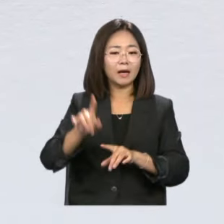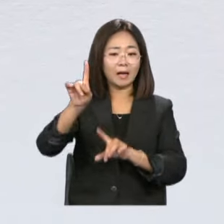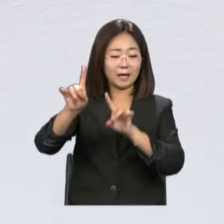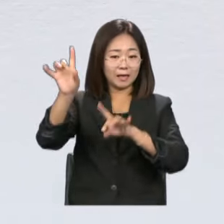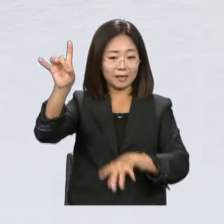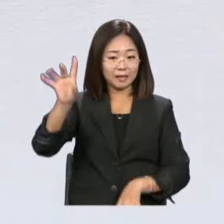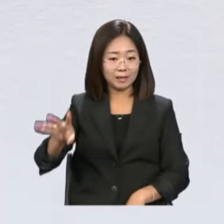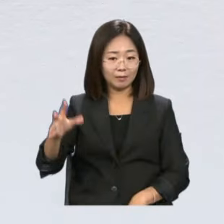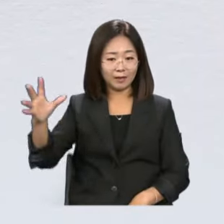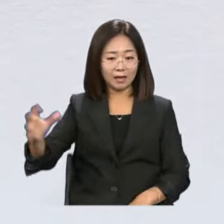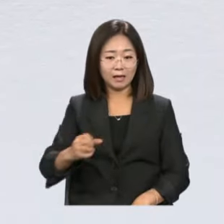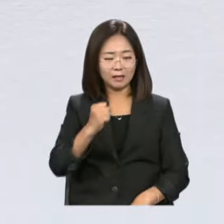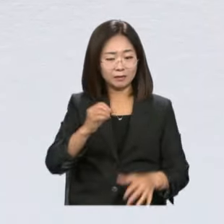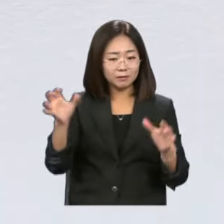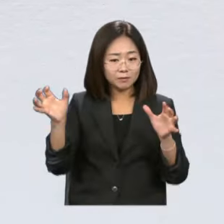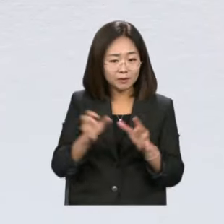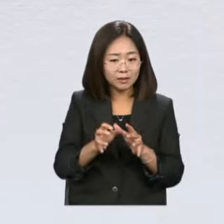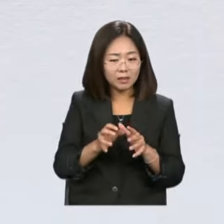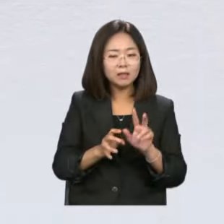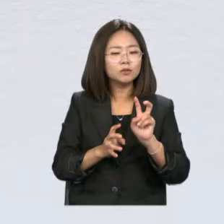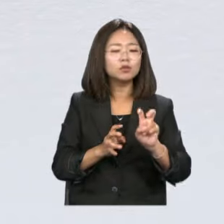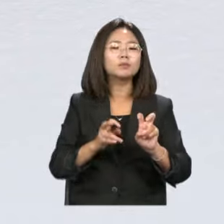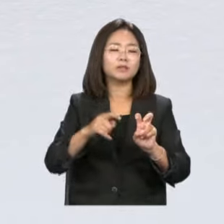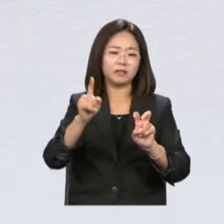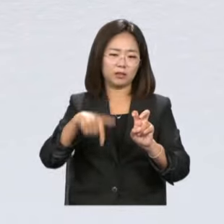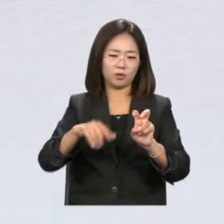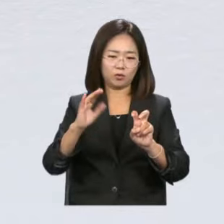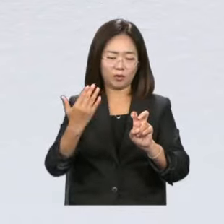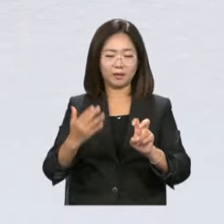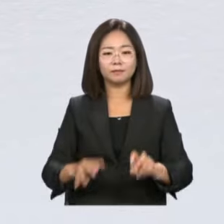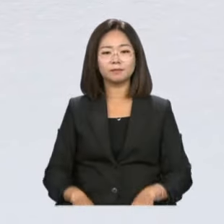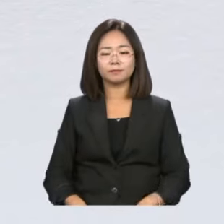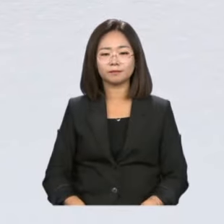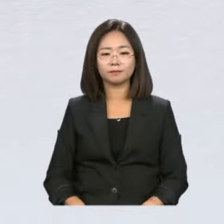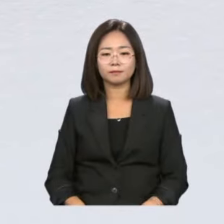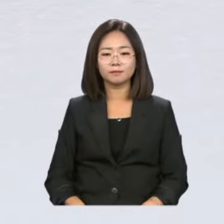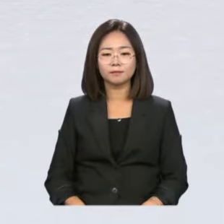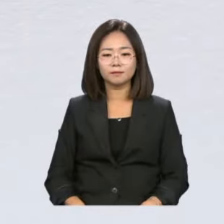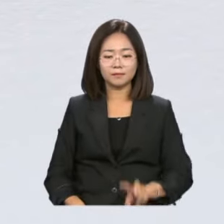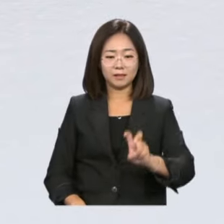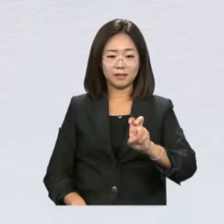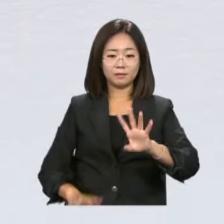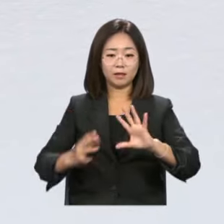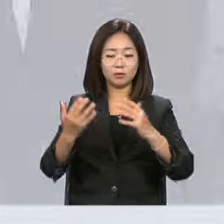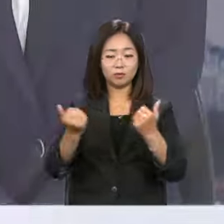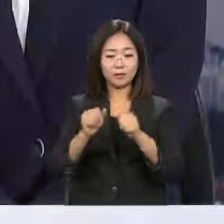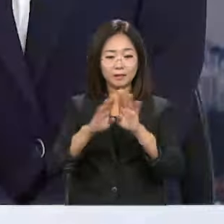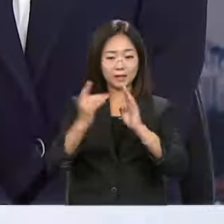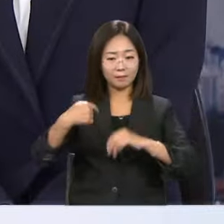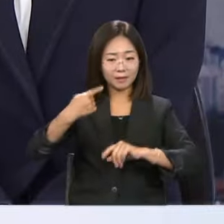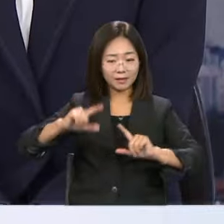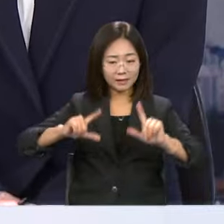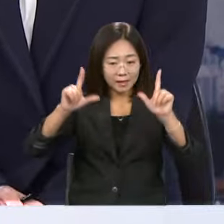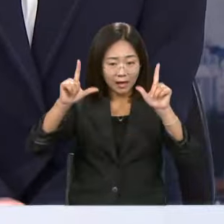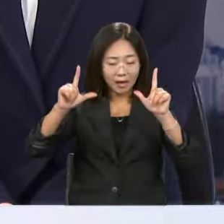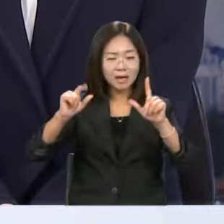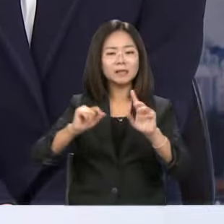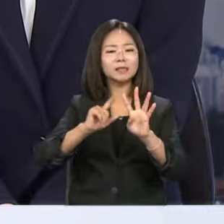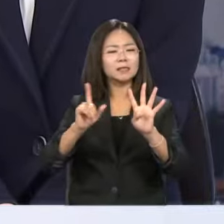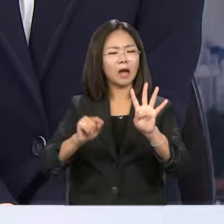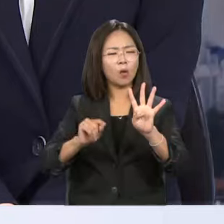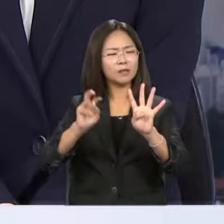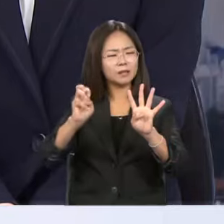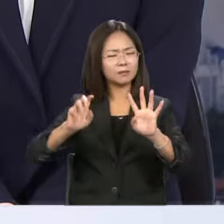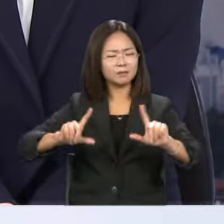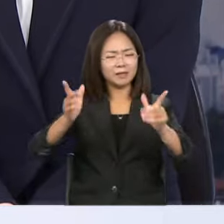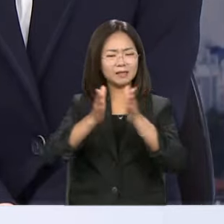당선된만큼 이들을 모두 합친다면 딱 여덟 석이 되는 상황입니다 22대 국회 개원 다음 달 30일이 이제 40일 정도